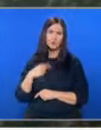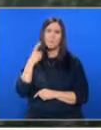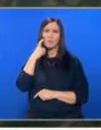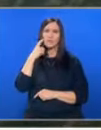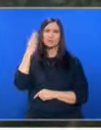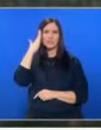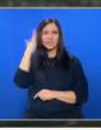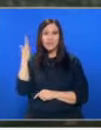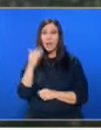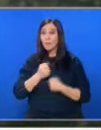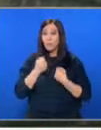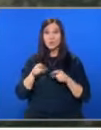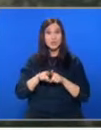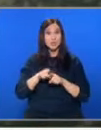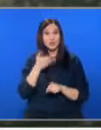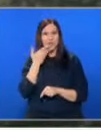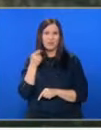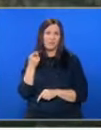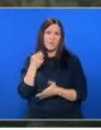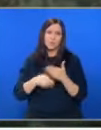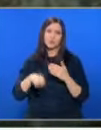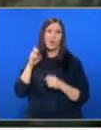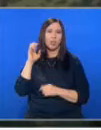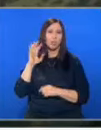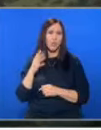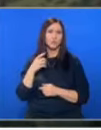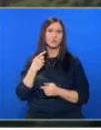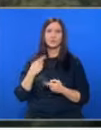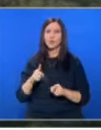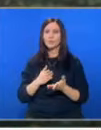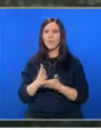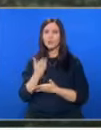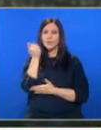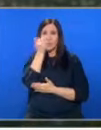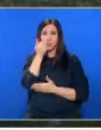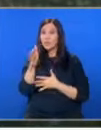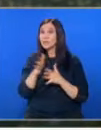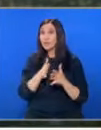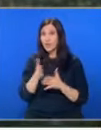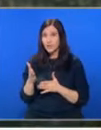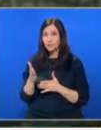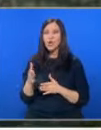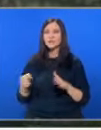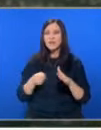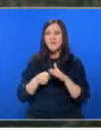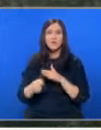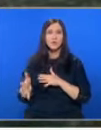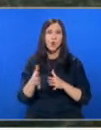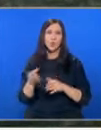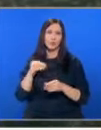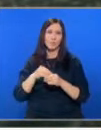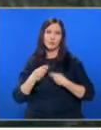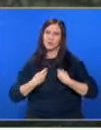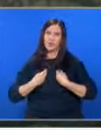балтийските държави, плашат също чехите, това е просто глупост. Друг начин да се заблуди населението им и да се въвлекат хората в